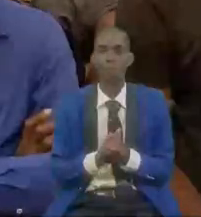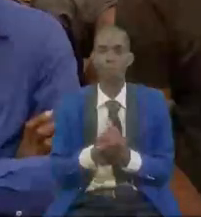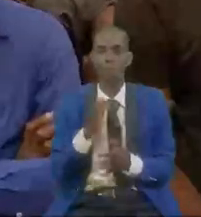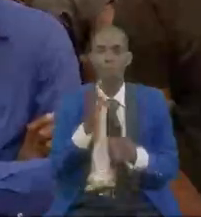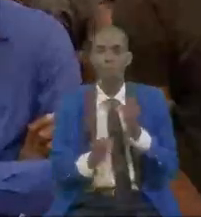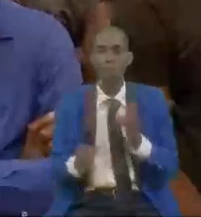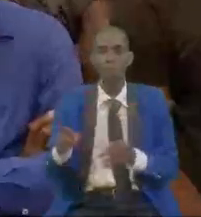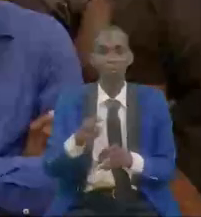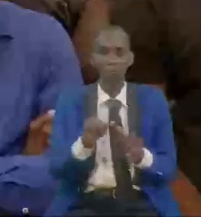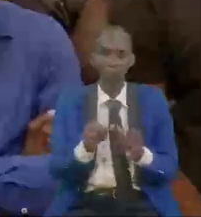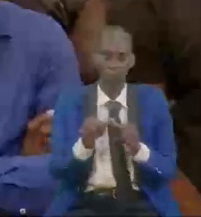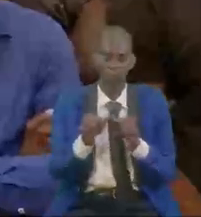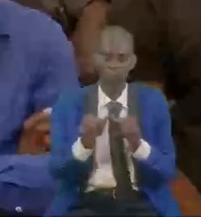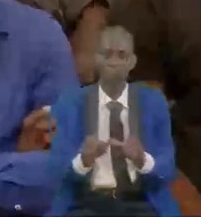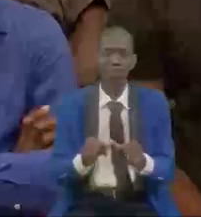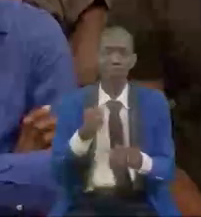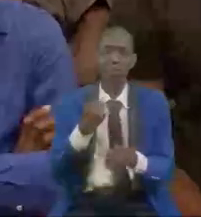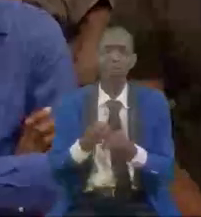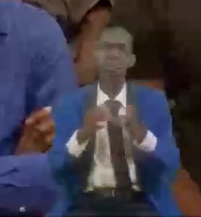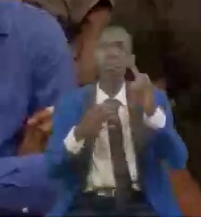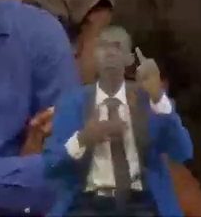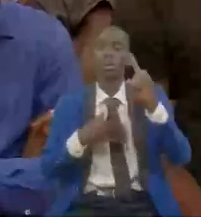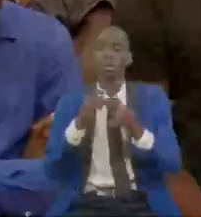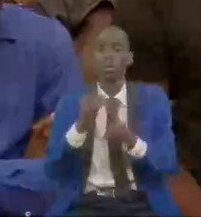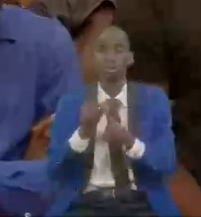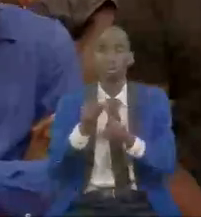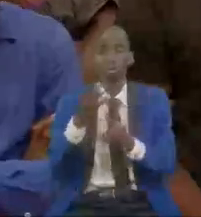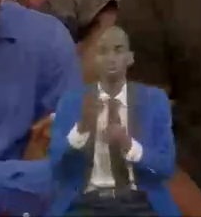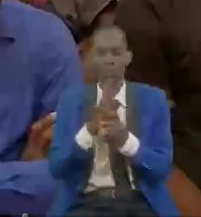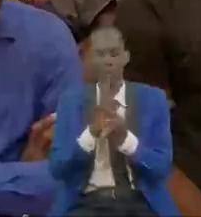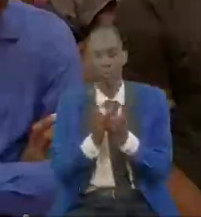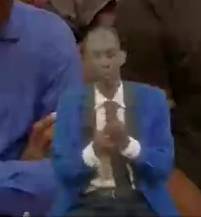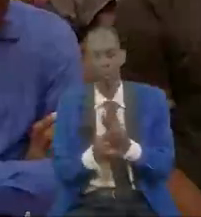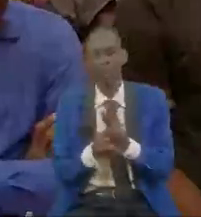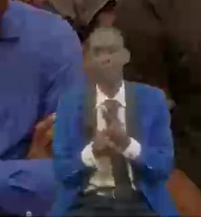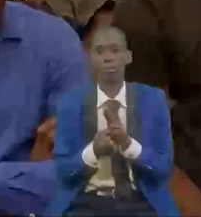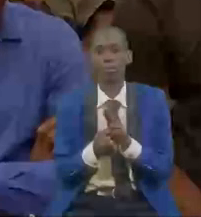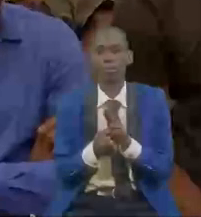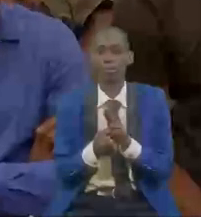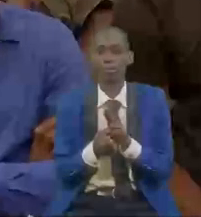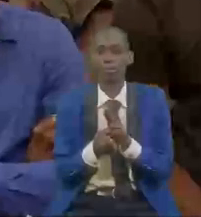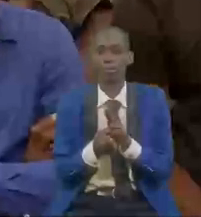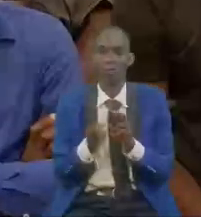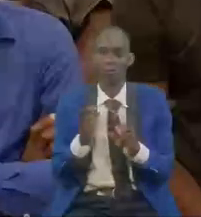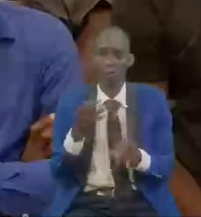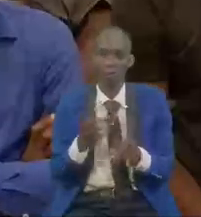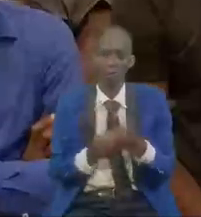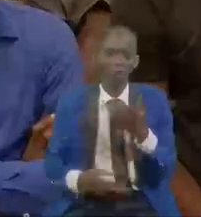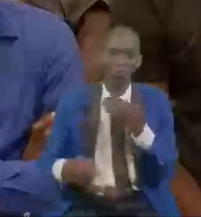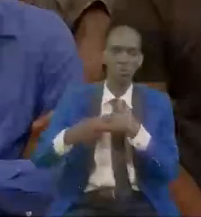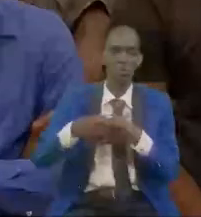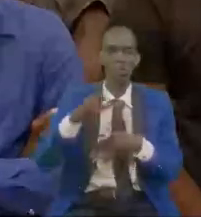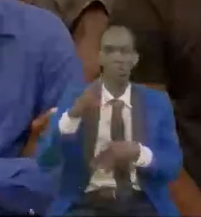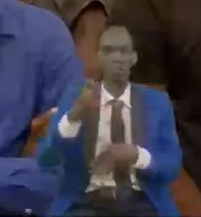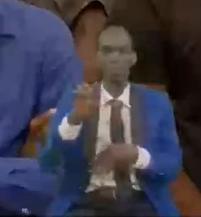Si vous demeurez dans mes paroles, dans ma parole de repentance, dans ma parole de